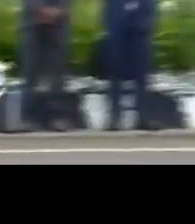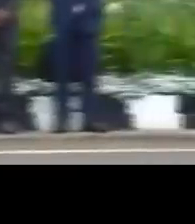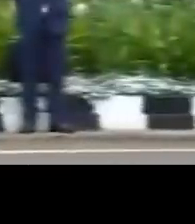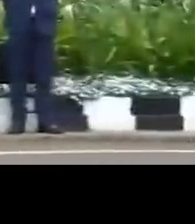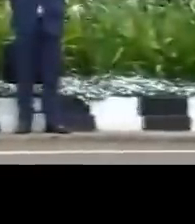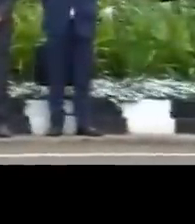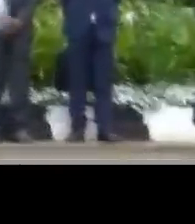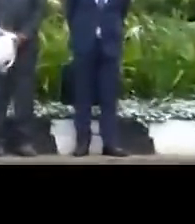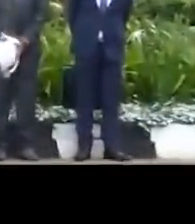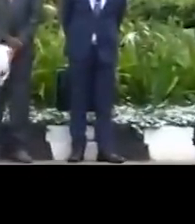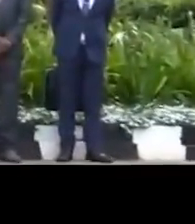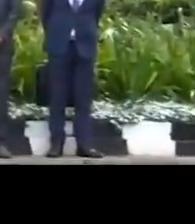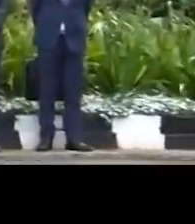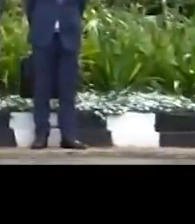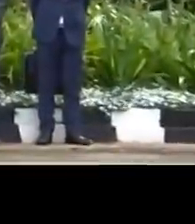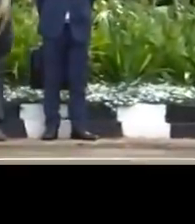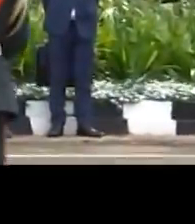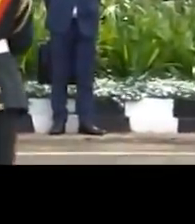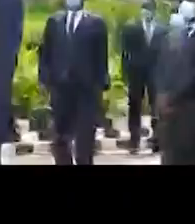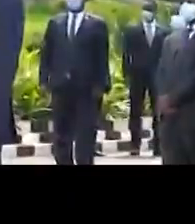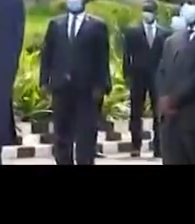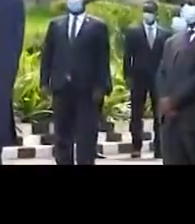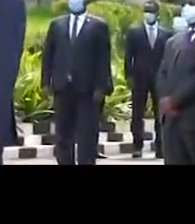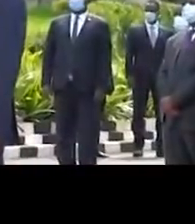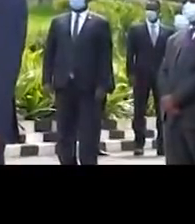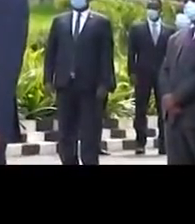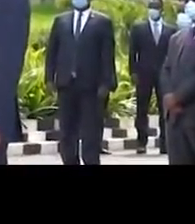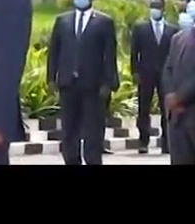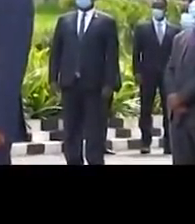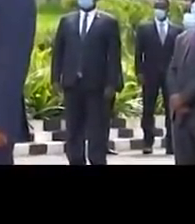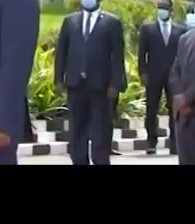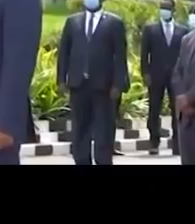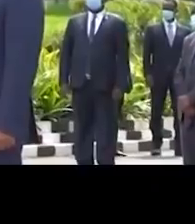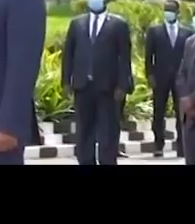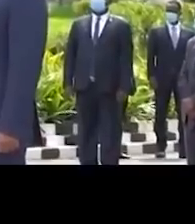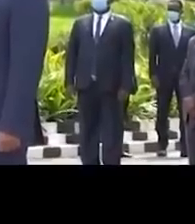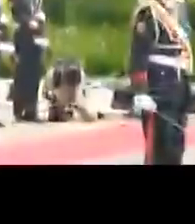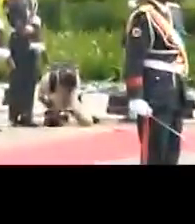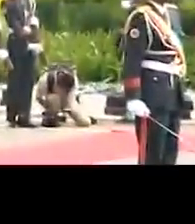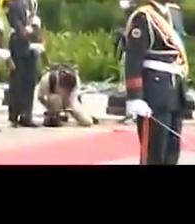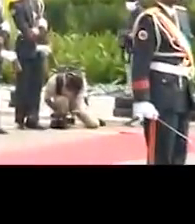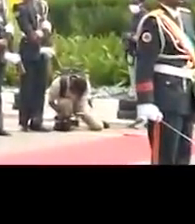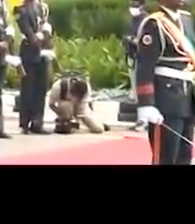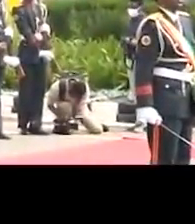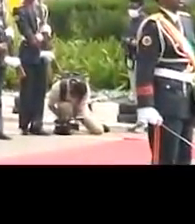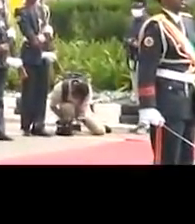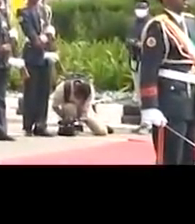ponctuée des hymnes nationaux des deux pays avant le passage des troupes arrêt fut